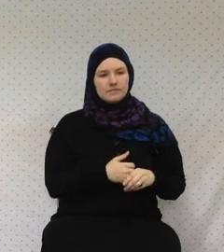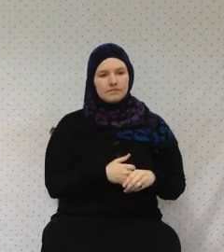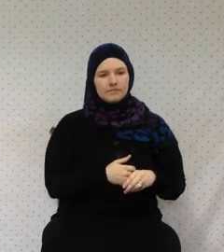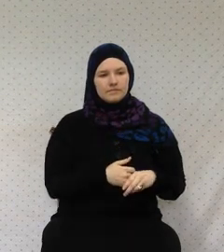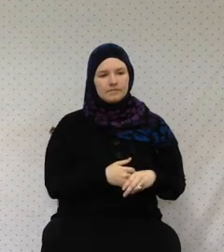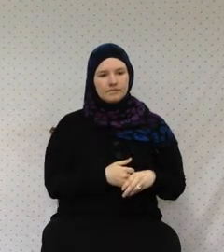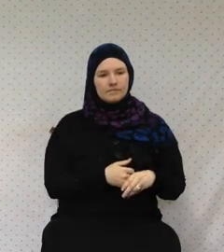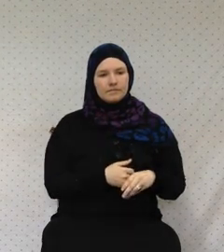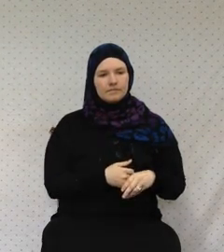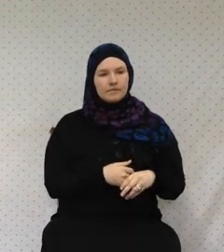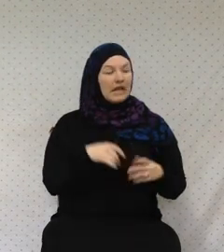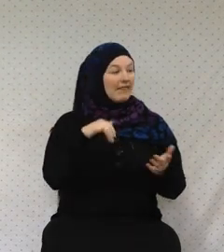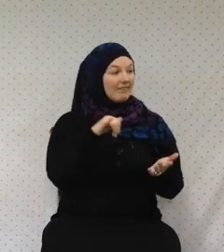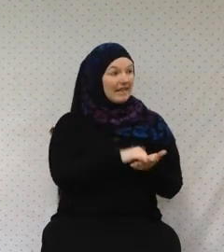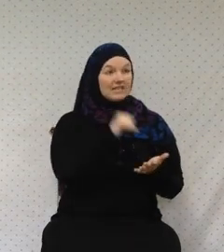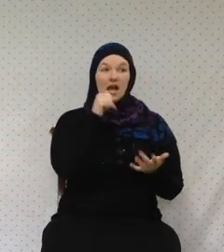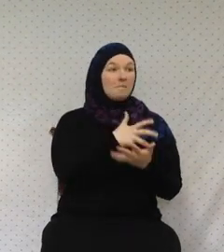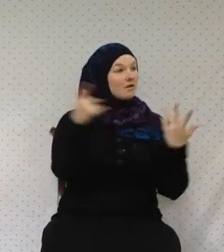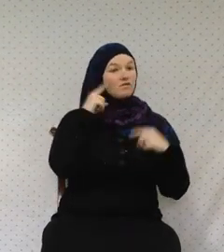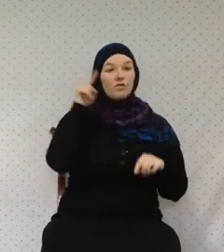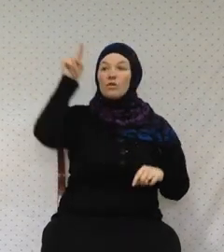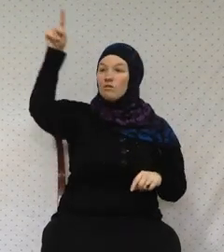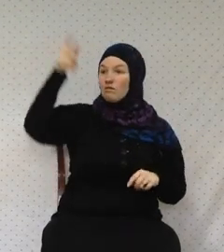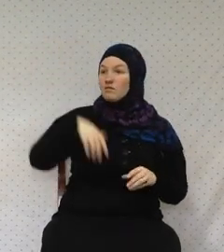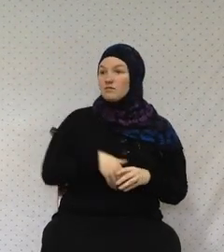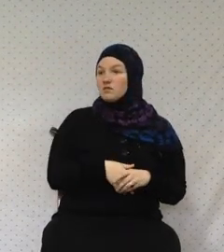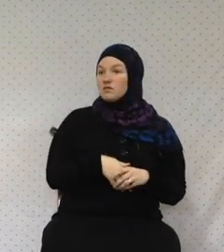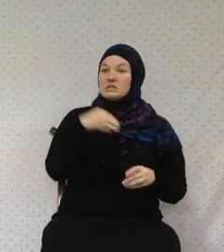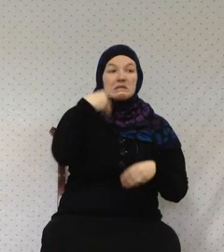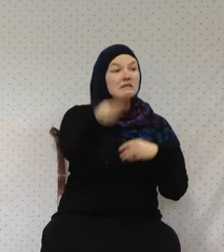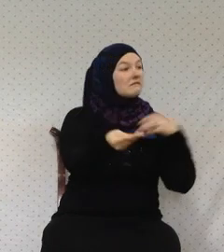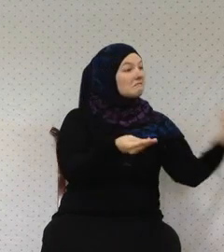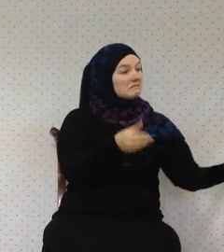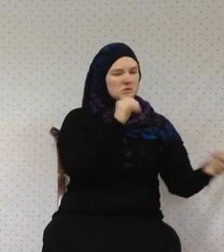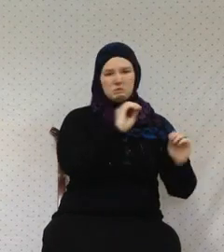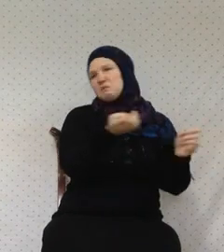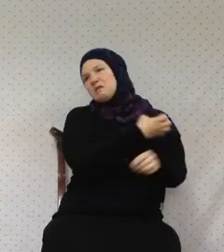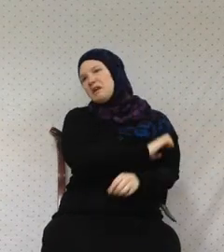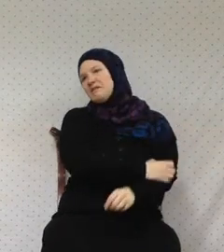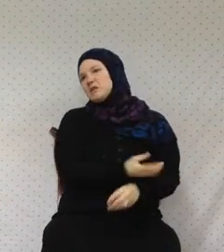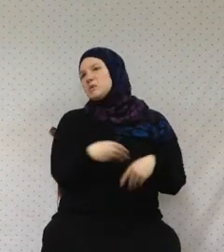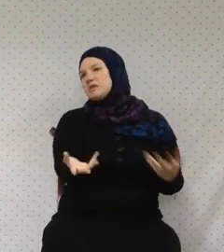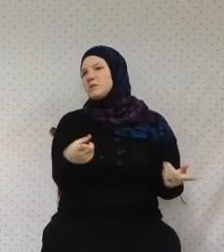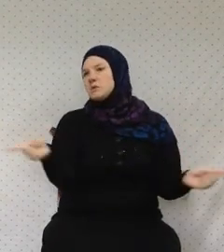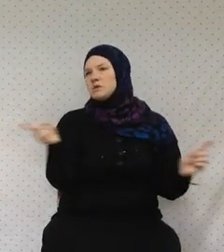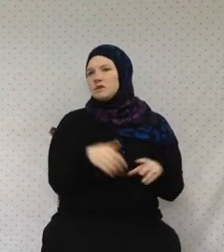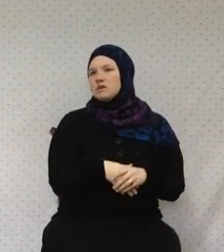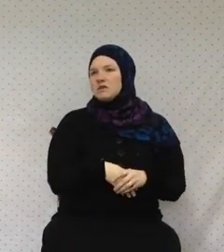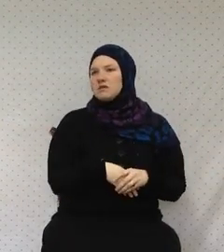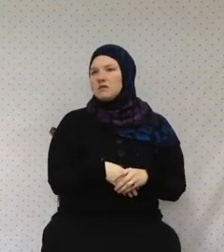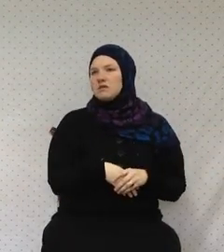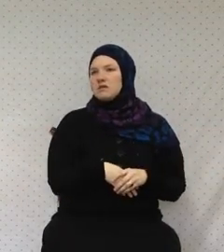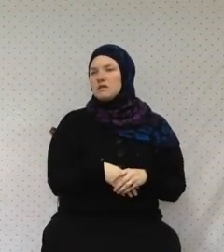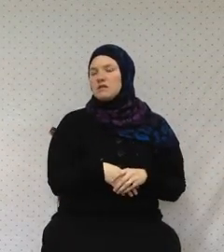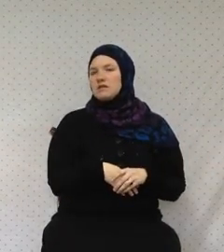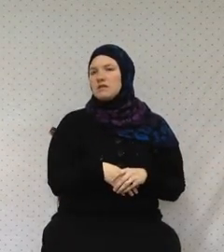بِعَزِيزٍ. And this is not much for Allah subhanahu wa ta'ala. It's not difficult. It doesn't take Him any effort. It's be, it's go